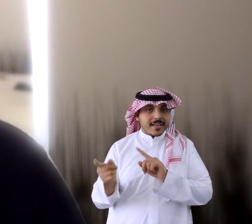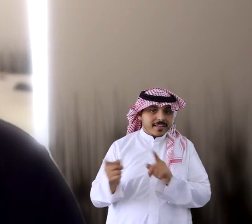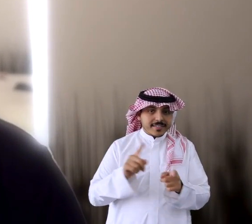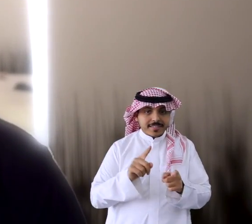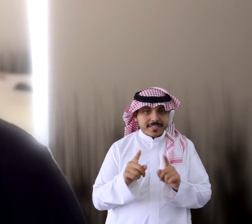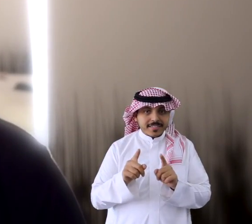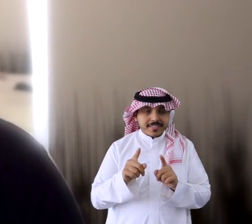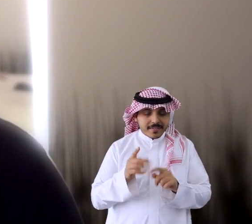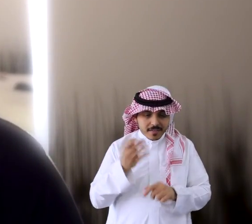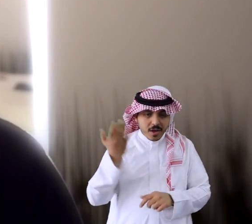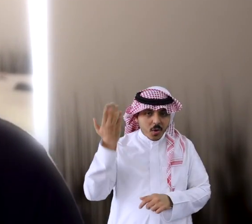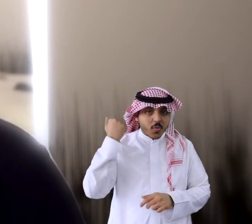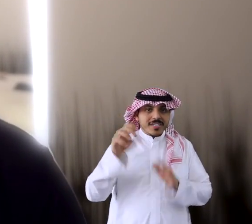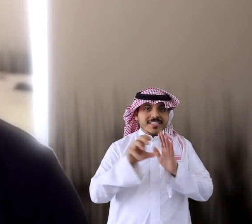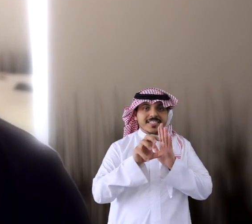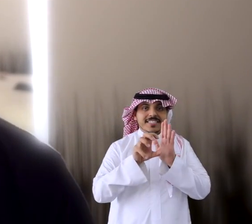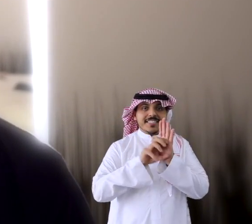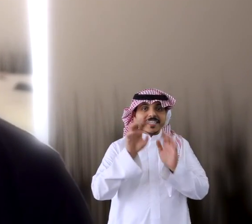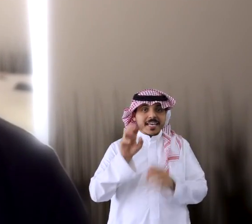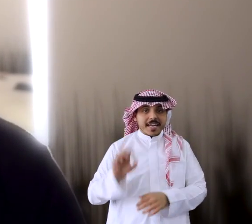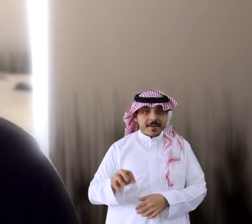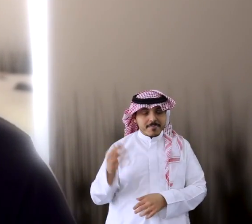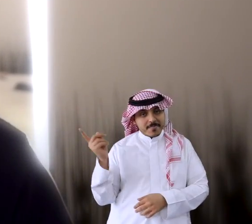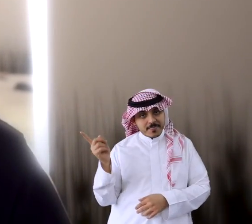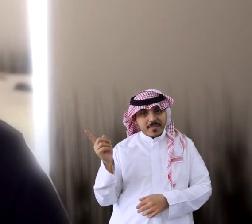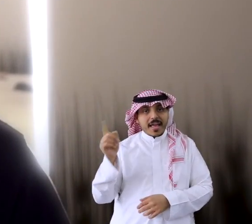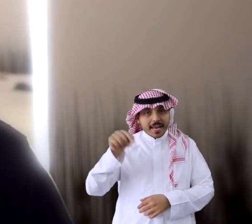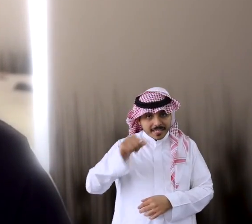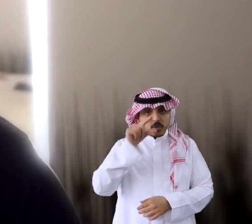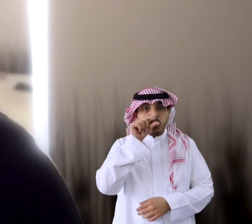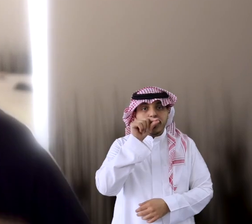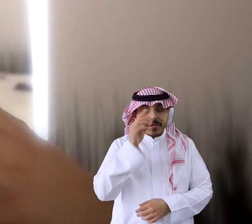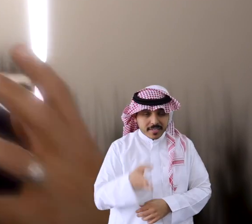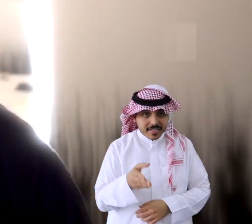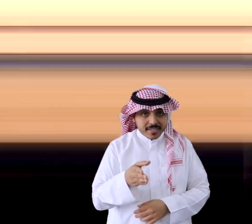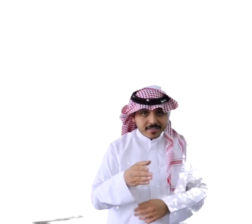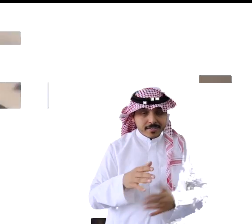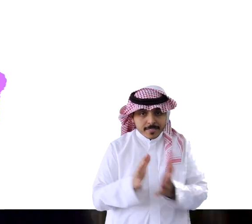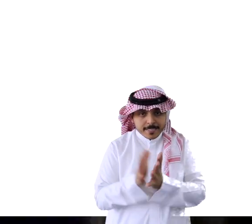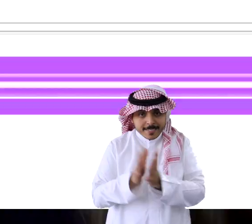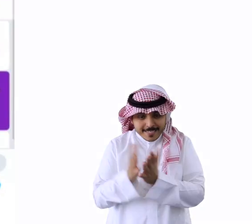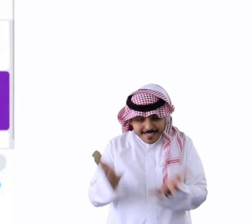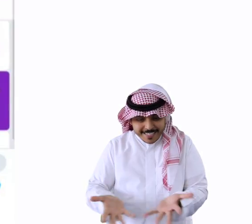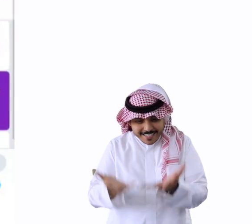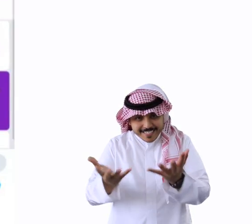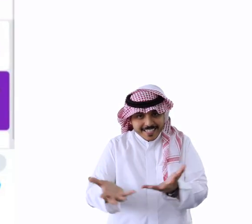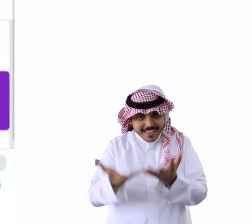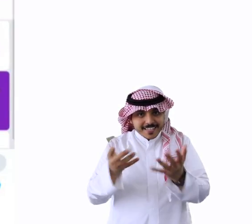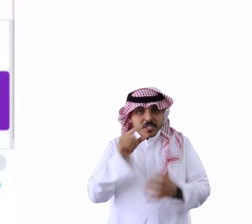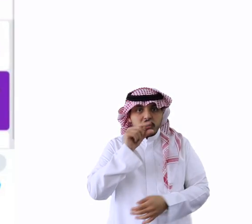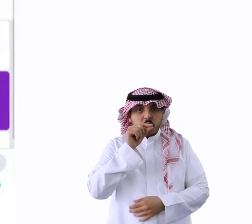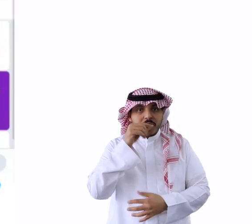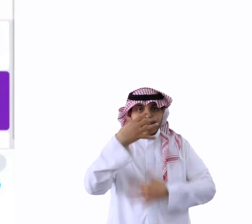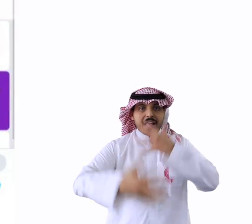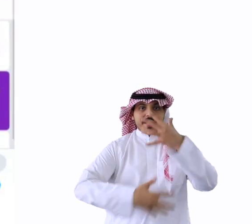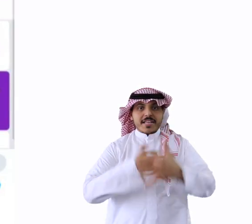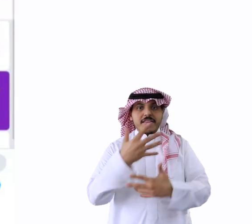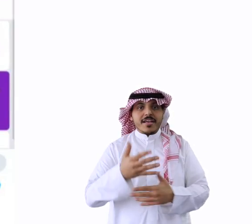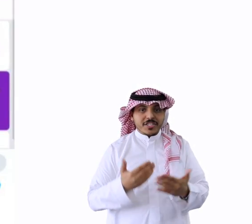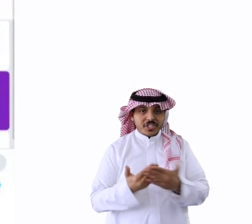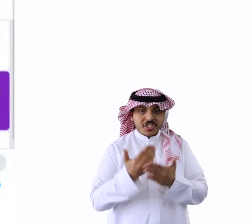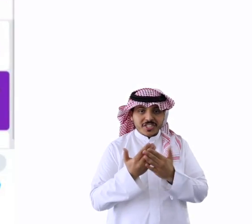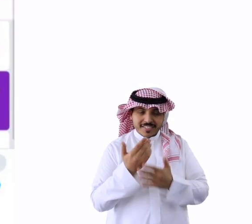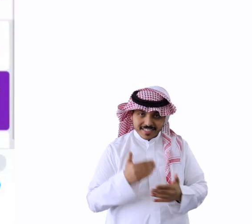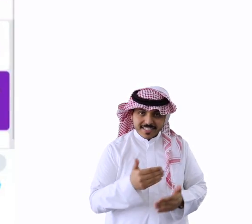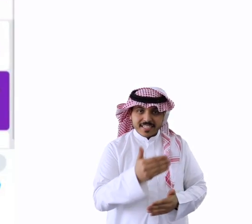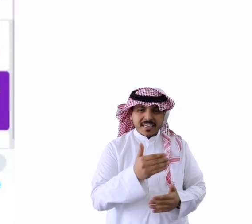سبق وطرحته الانستغرام في منصتها، الحين حيجي على تويتر. وفي بعض الأشياء الأخرى المحفزة في تويتر حتى تصير مع التحديثات،